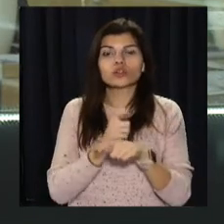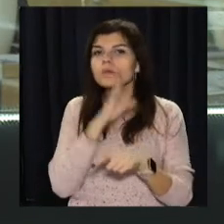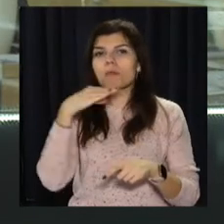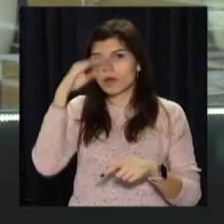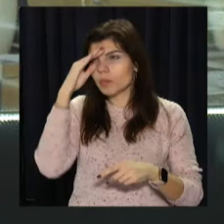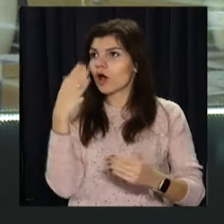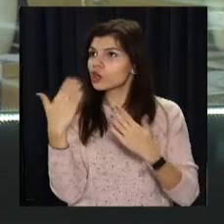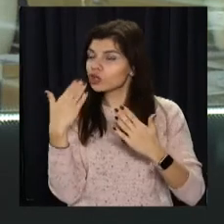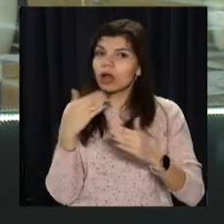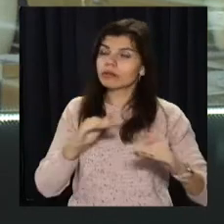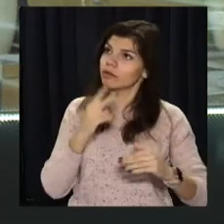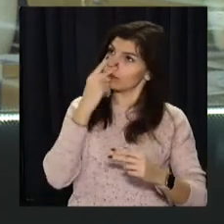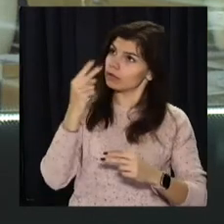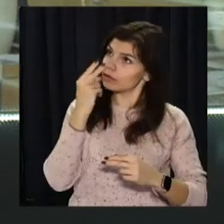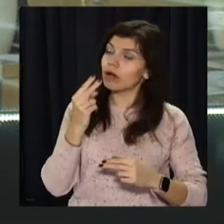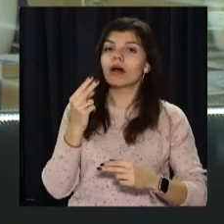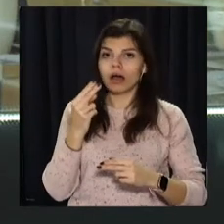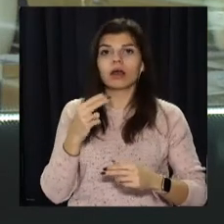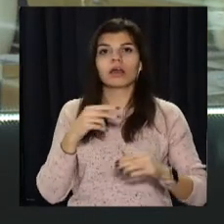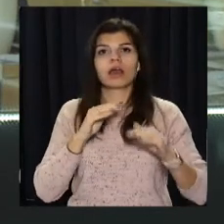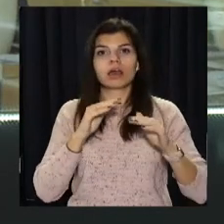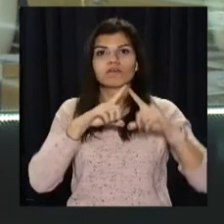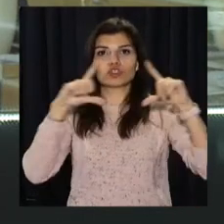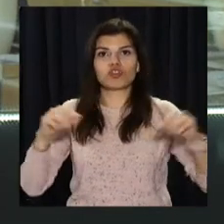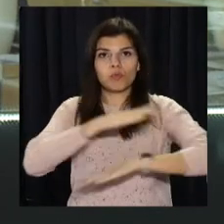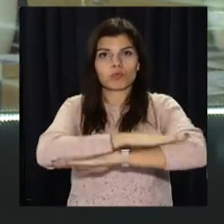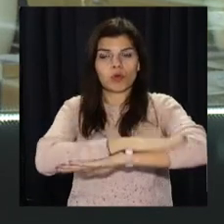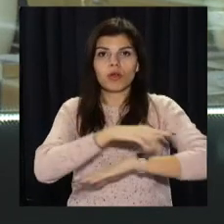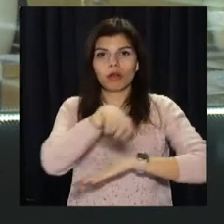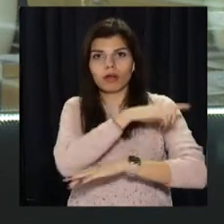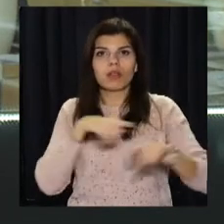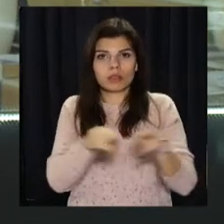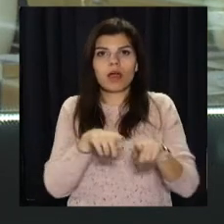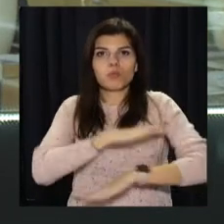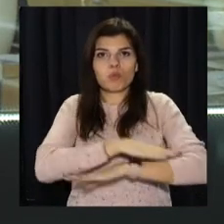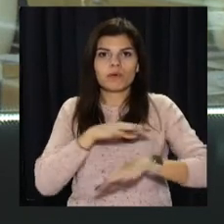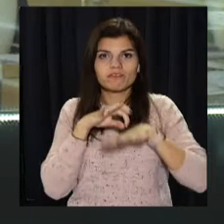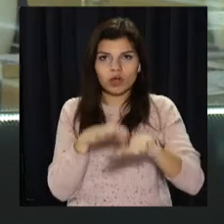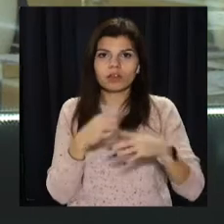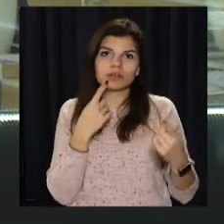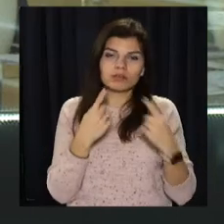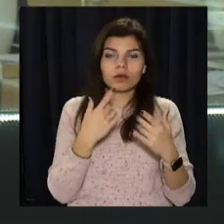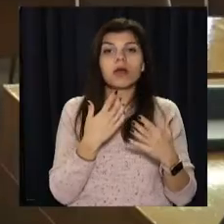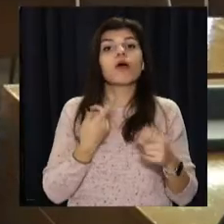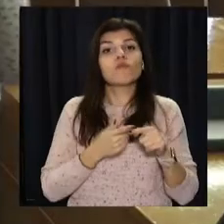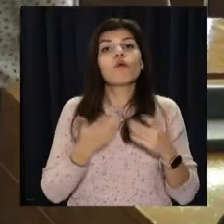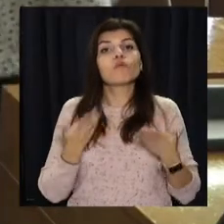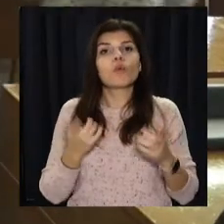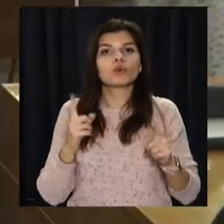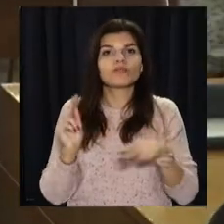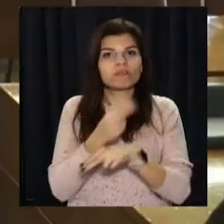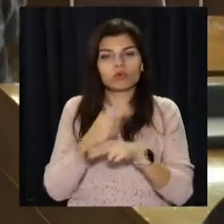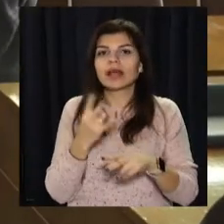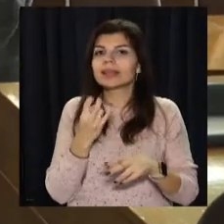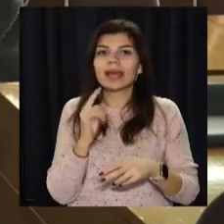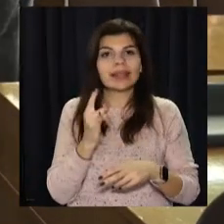якщо школяр ображає і переслідує однолітків, він десь вже спостерігав таку модель поведінки. Ось чому важливо виховувати не дитину,